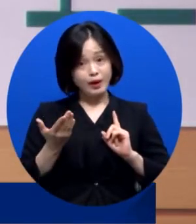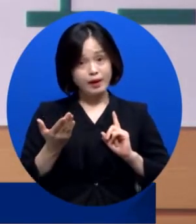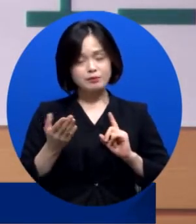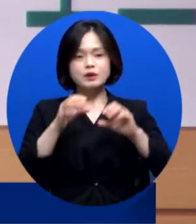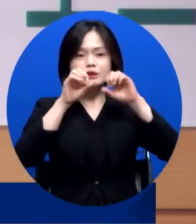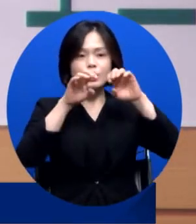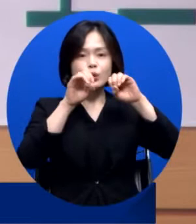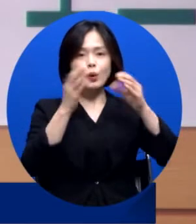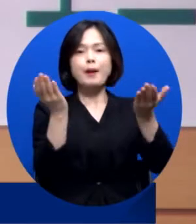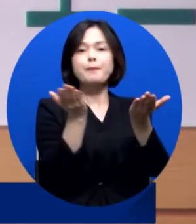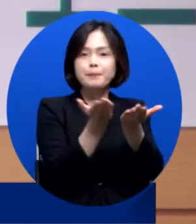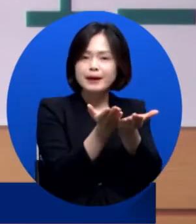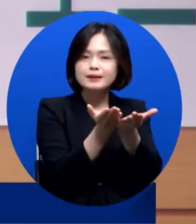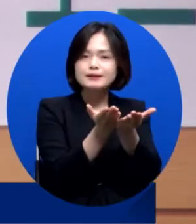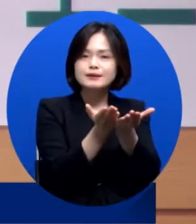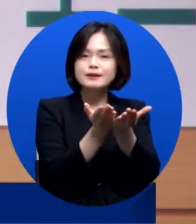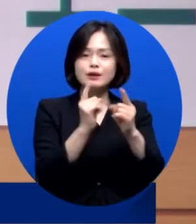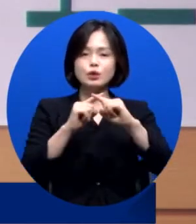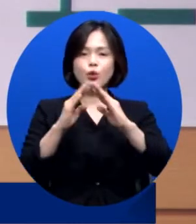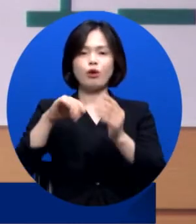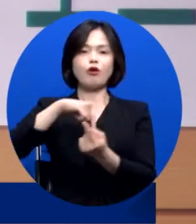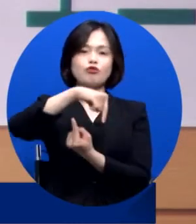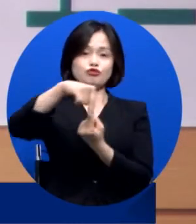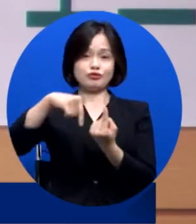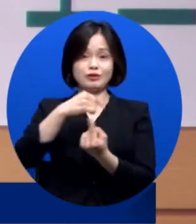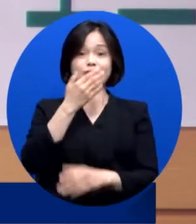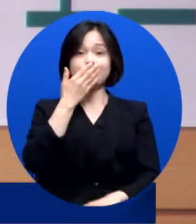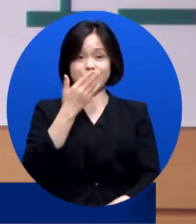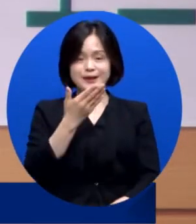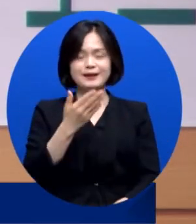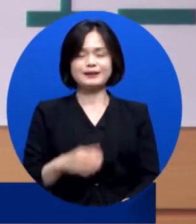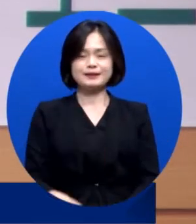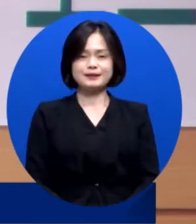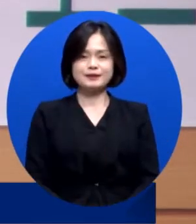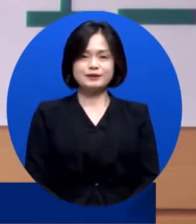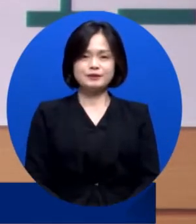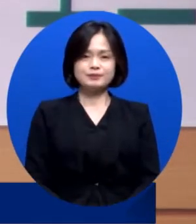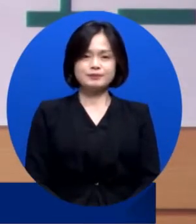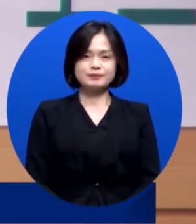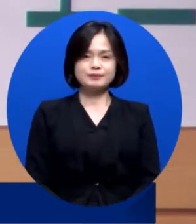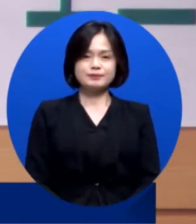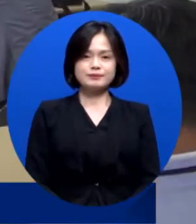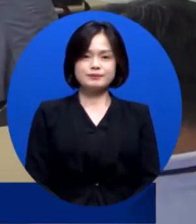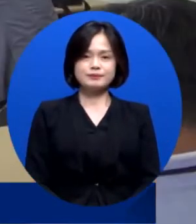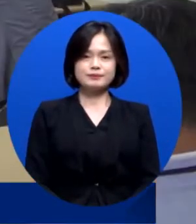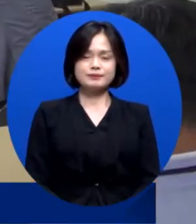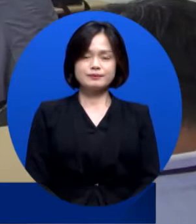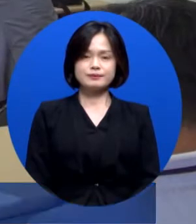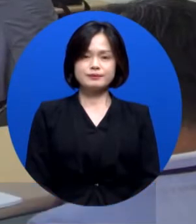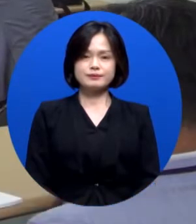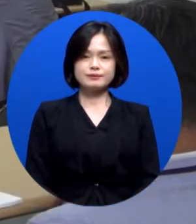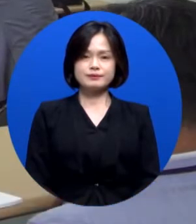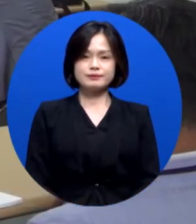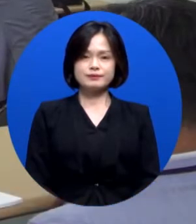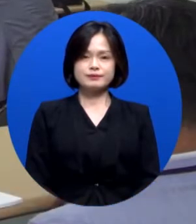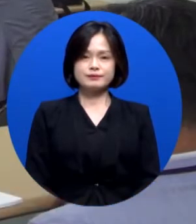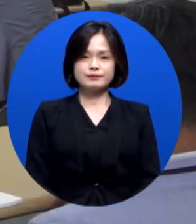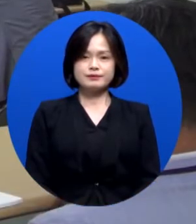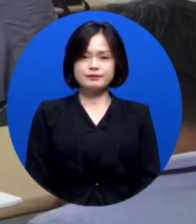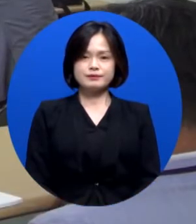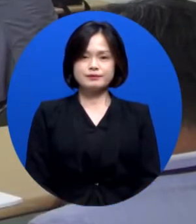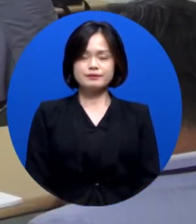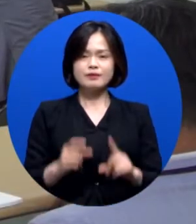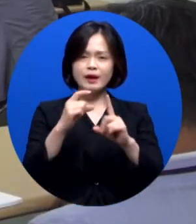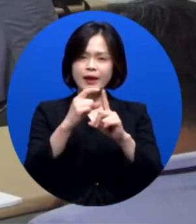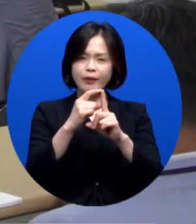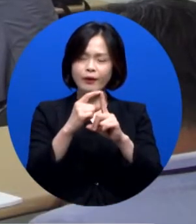선교형 교회를 향한 노력을 통해서 새로운 목회 사역의 장을 열어갈 수 있지 않을까. 또한 이중직이라는